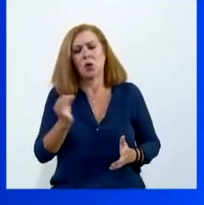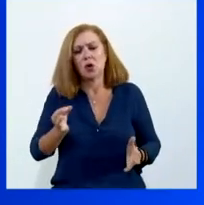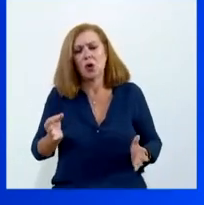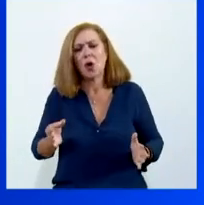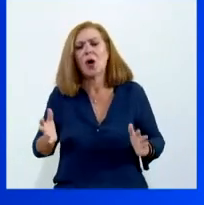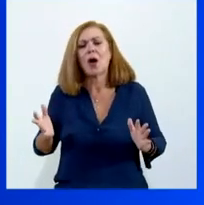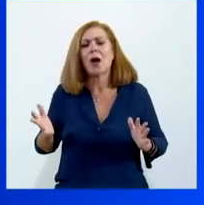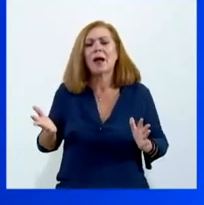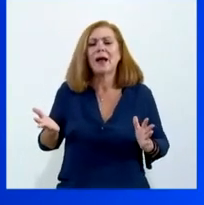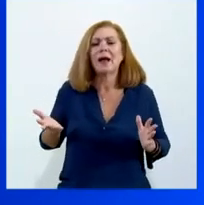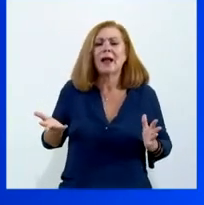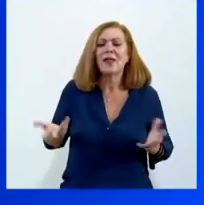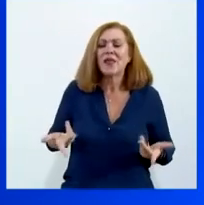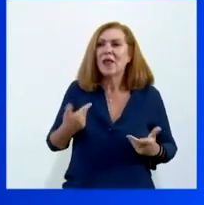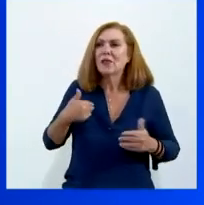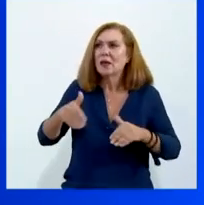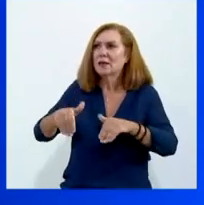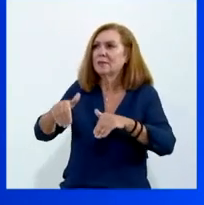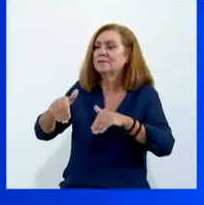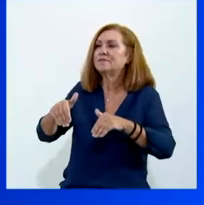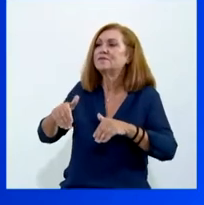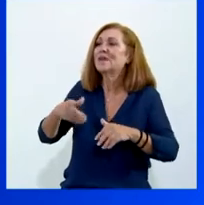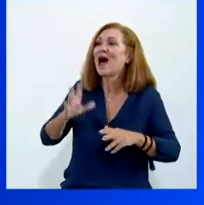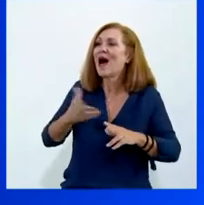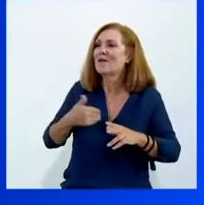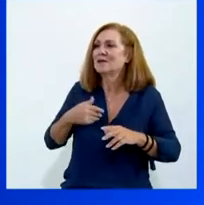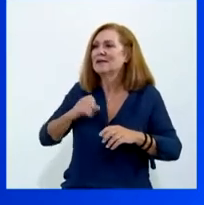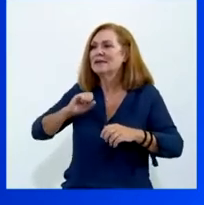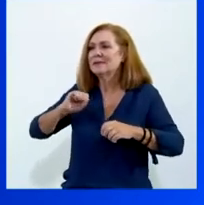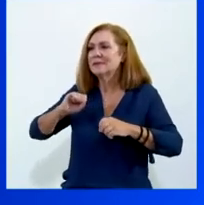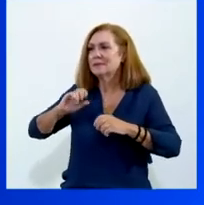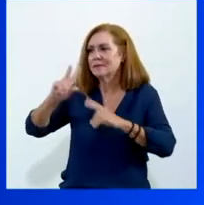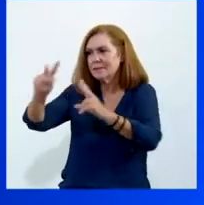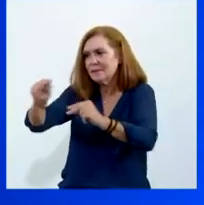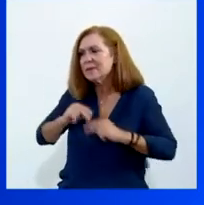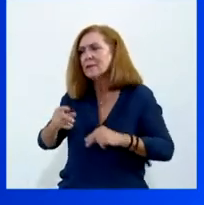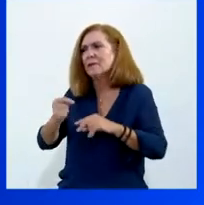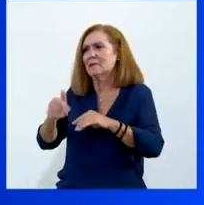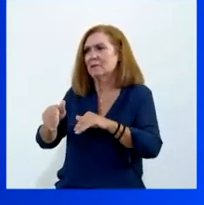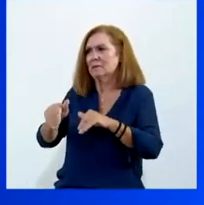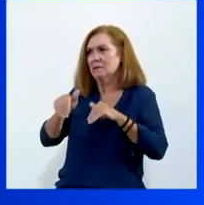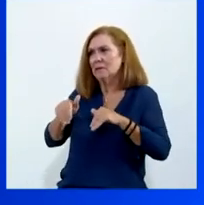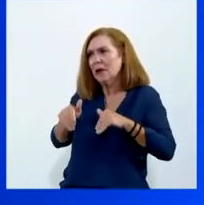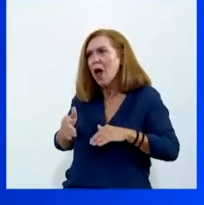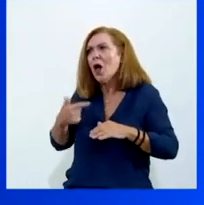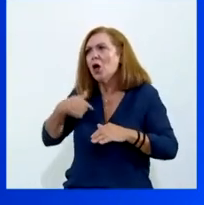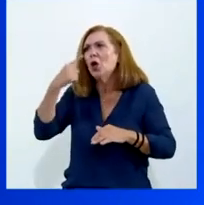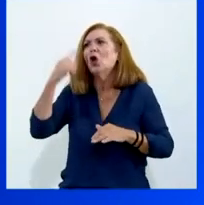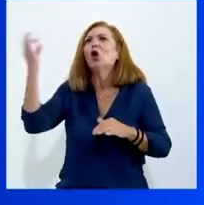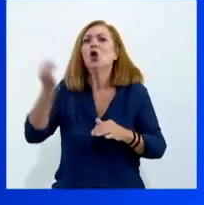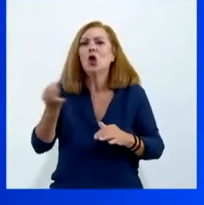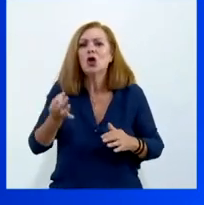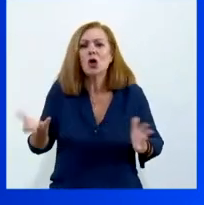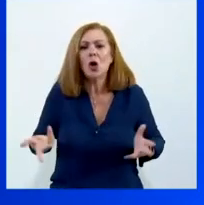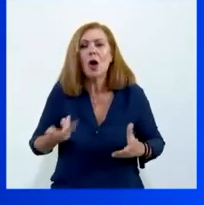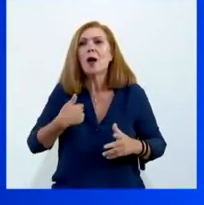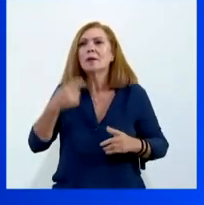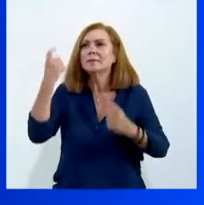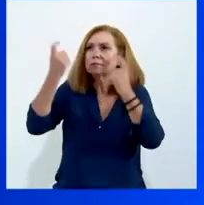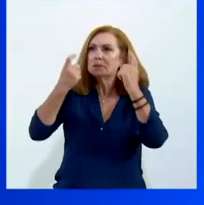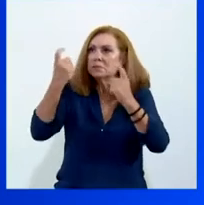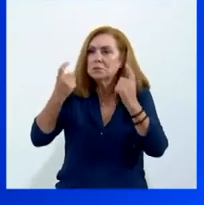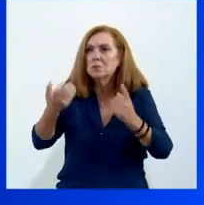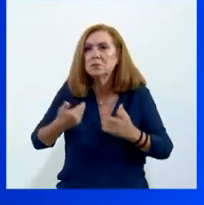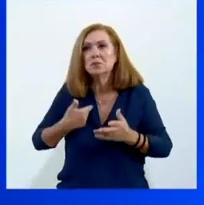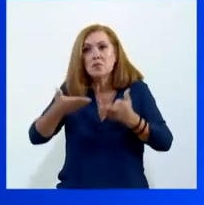ο όρος υποχωρήσεις δεν είναι δόκιμος, αυτές οι αμοιβές κινήσεις που πρέπει να γίνουν και από τις δύο πλευρές είναι αυτονόητες για να διερευνήσουμε αν μπορούμε να πετύχουμε